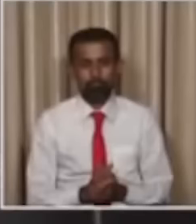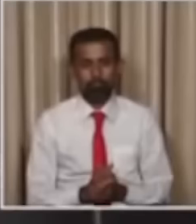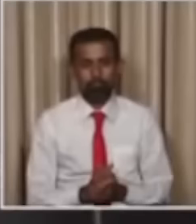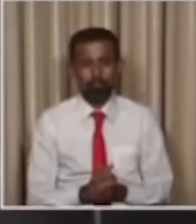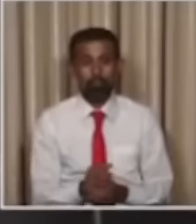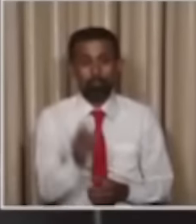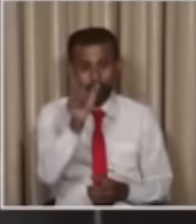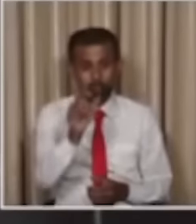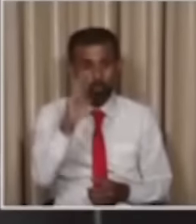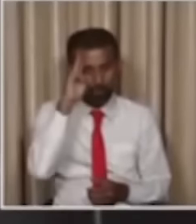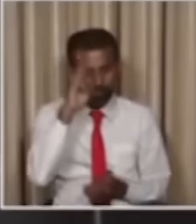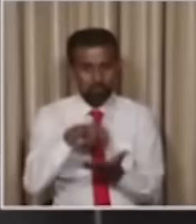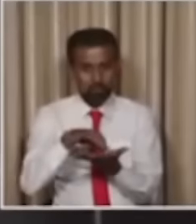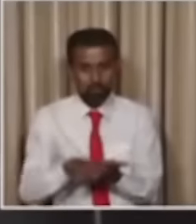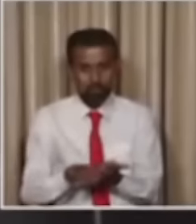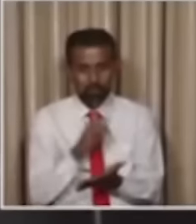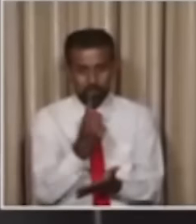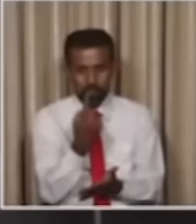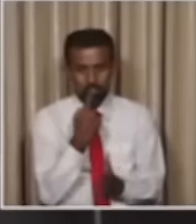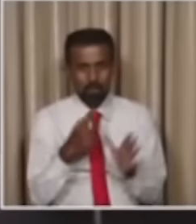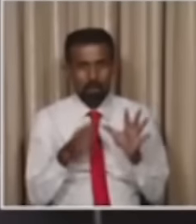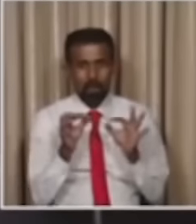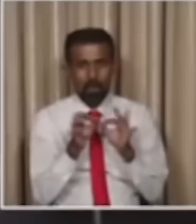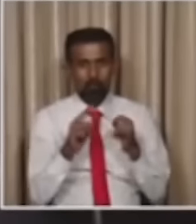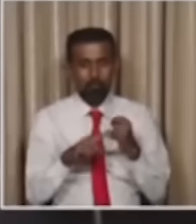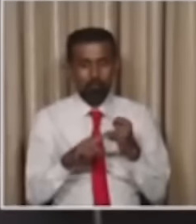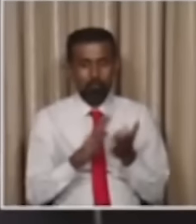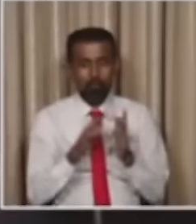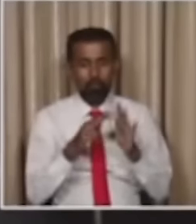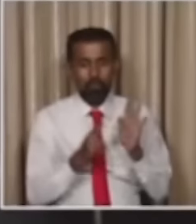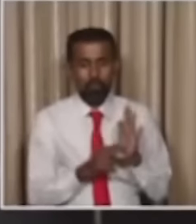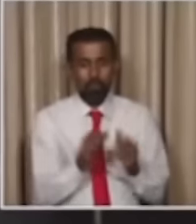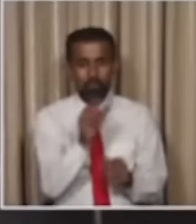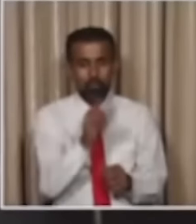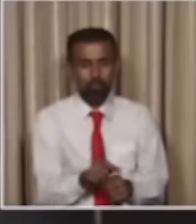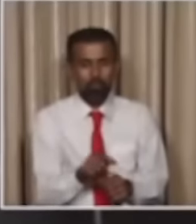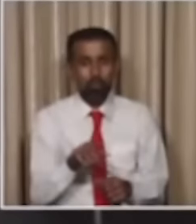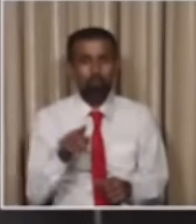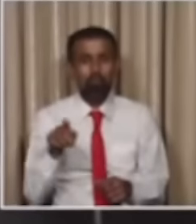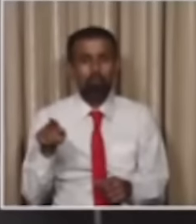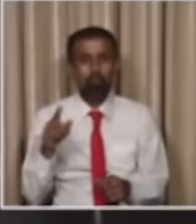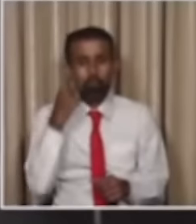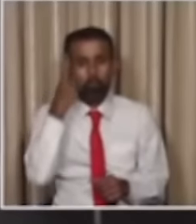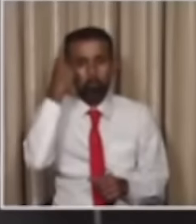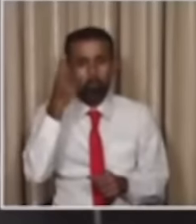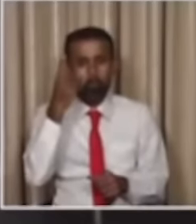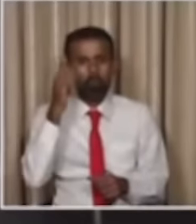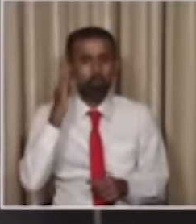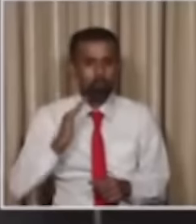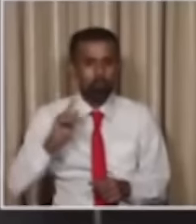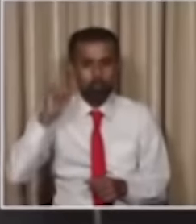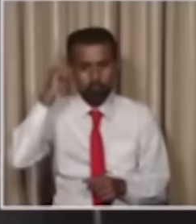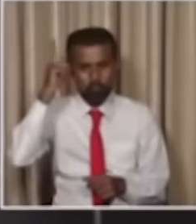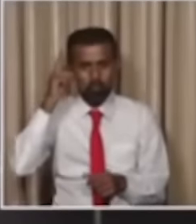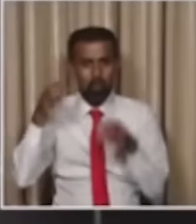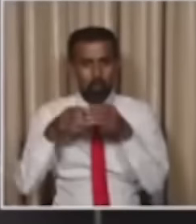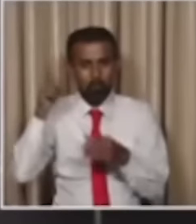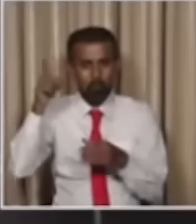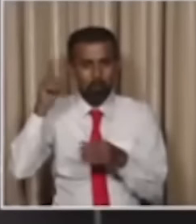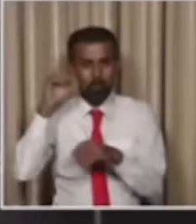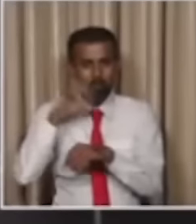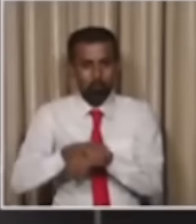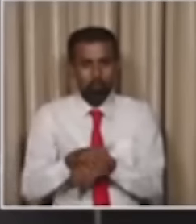ඔබතුමා පොරොන්දු වෙනවාද මේ අබුහින් කියන කෙනා මොන බුද්ධියන්සේද විදේශ බුද්ධියන්සේ නම් ඒක